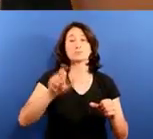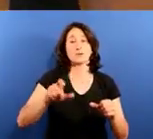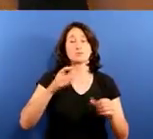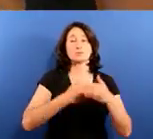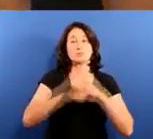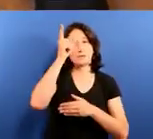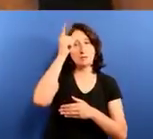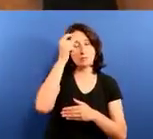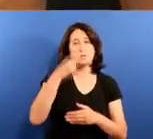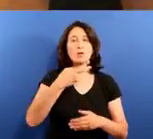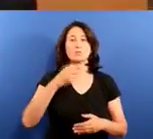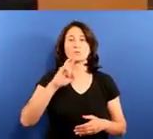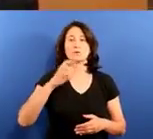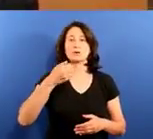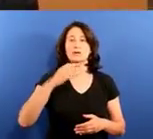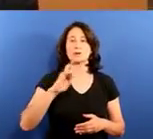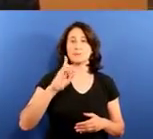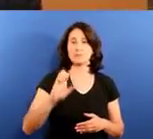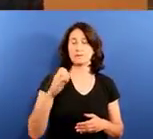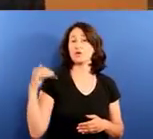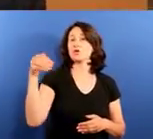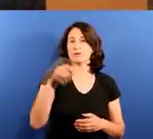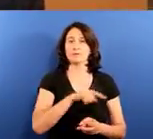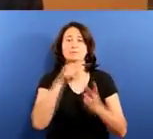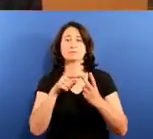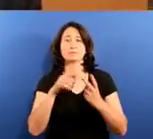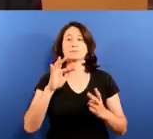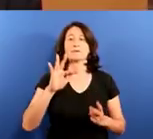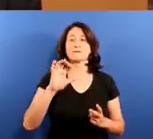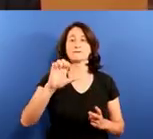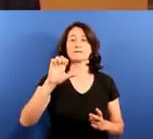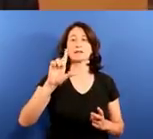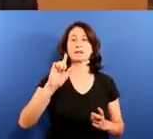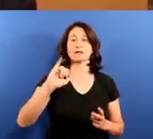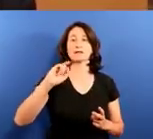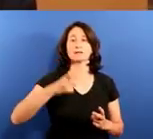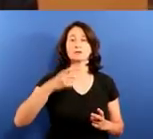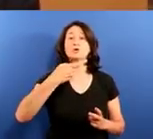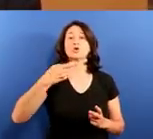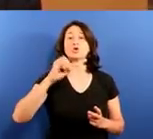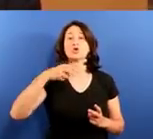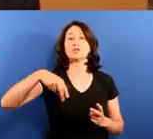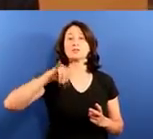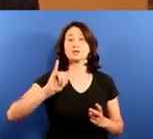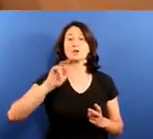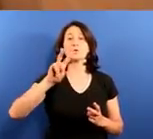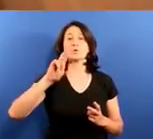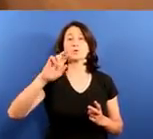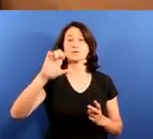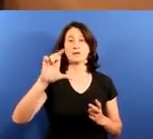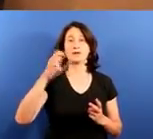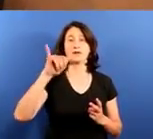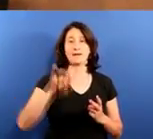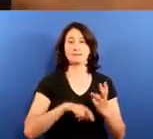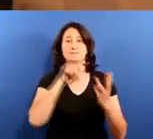bizkaitar argi gisa bereiziko dituzten irudominak entragatu dizkie Aintzat ezpen horren elburua dan edoze ingizarte jarduretan